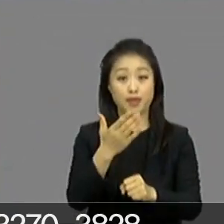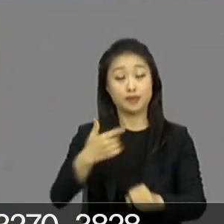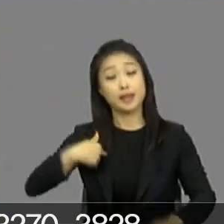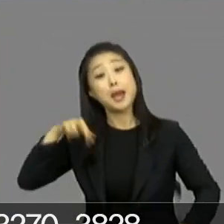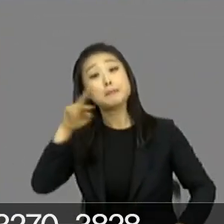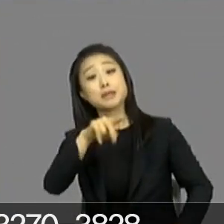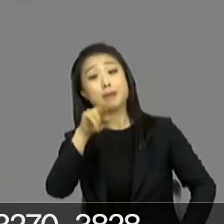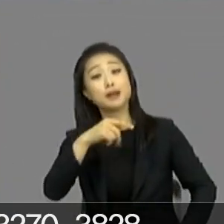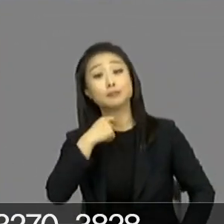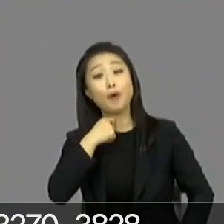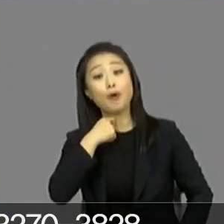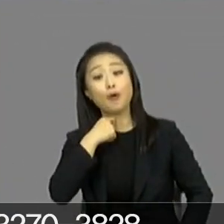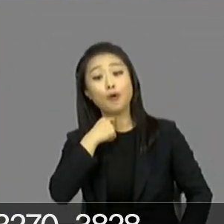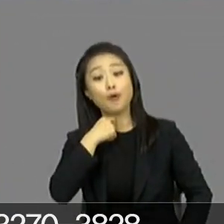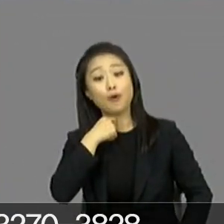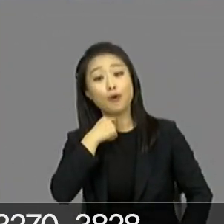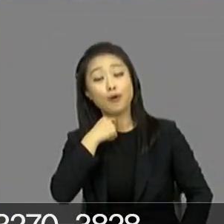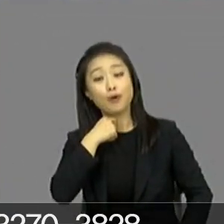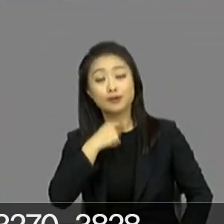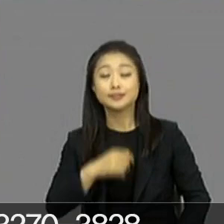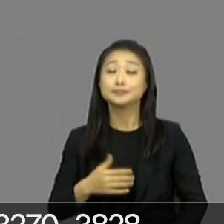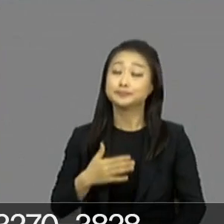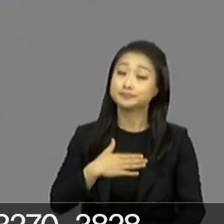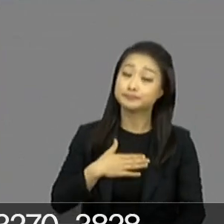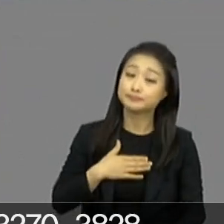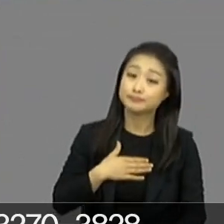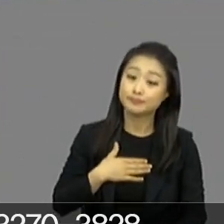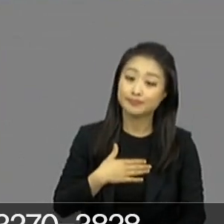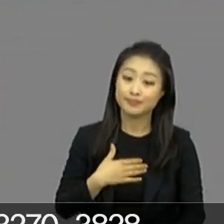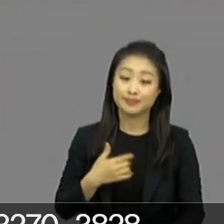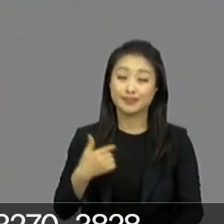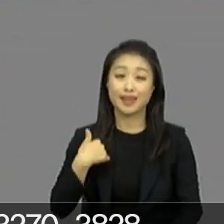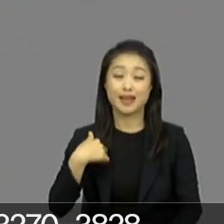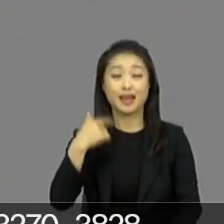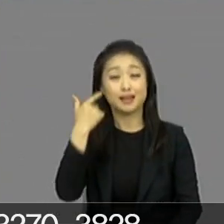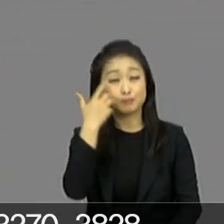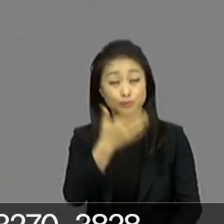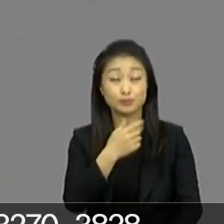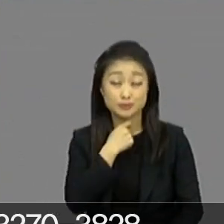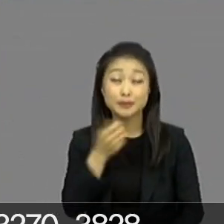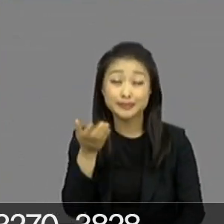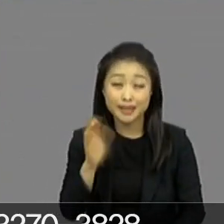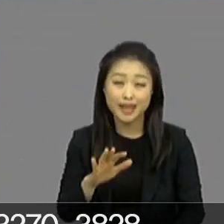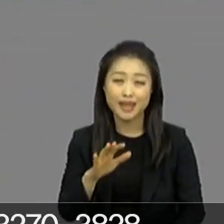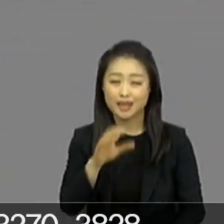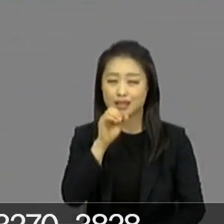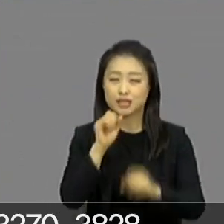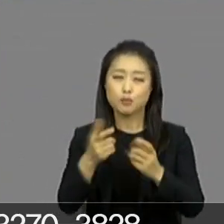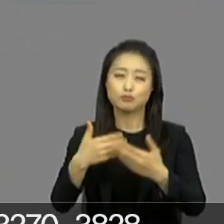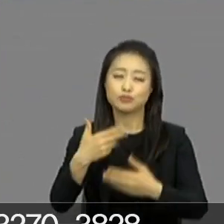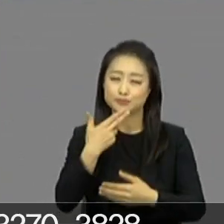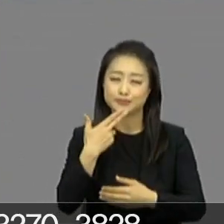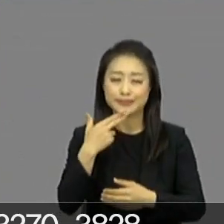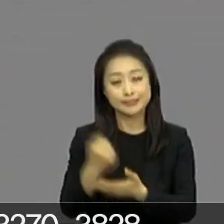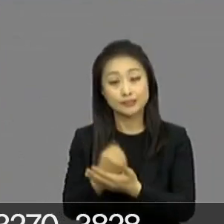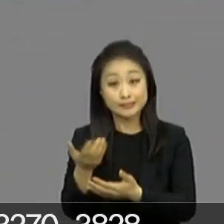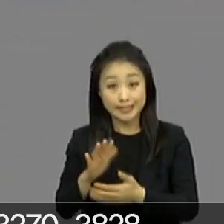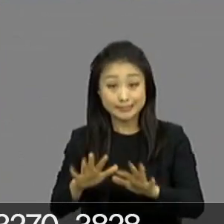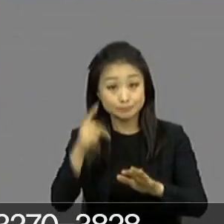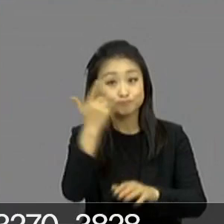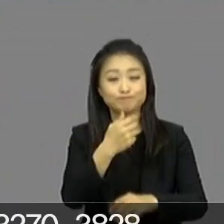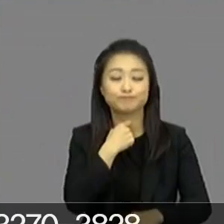했으면 뜻에도 빈 활을 하더라구요 4일 한번에 이익을 얘기할 기회가 없었습니다 그런데 저는 가장 후보님 항상